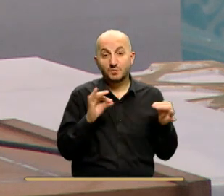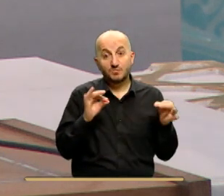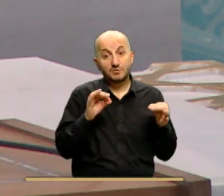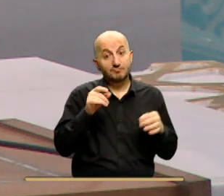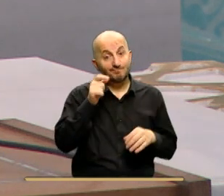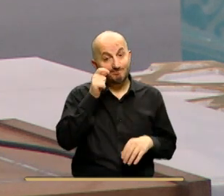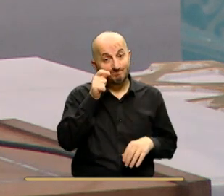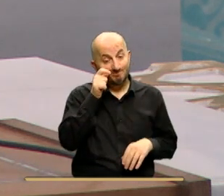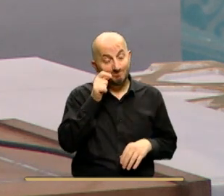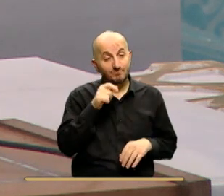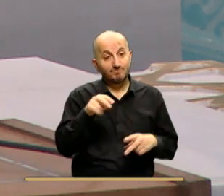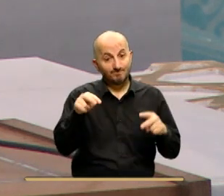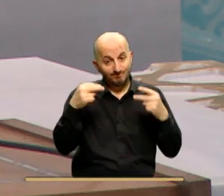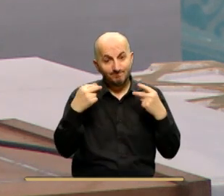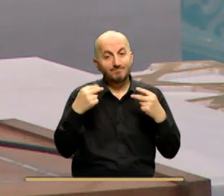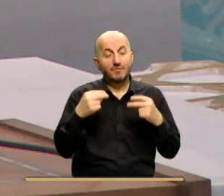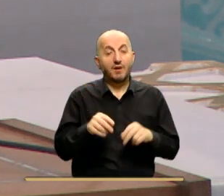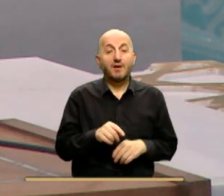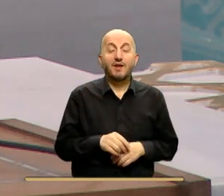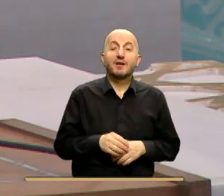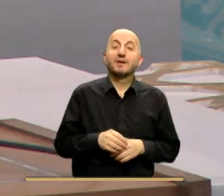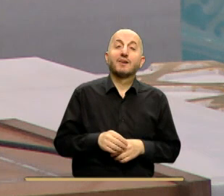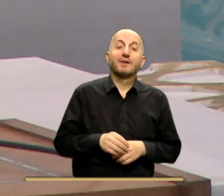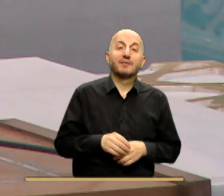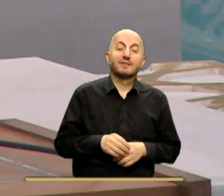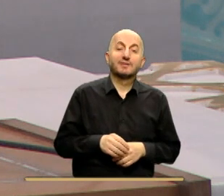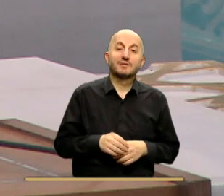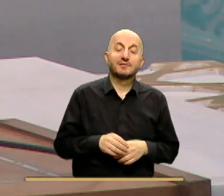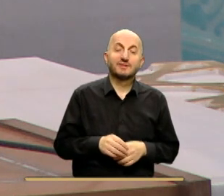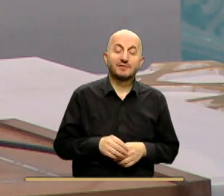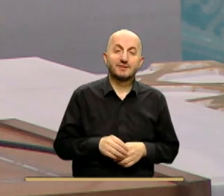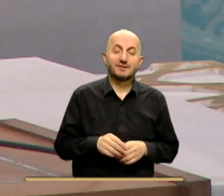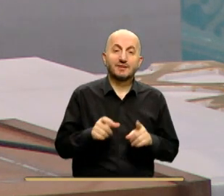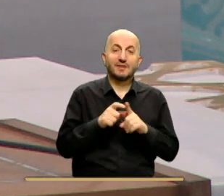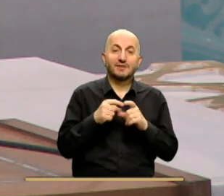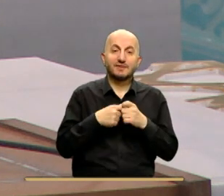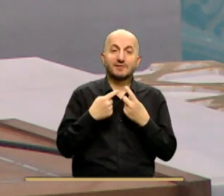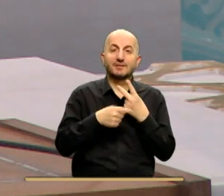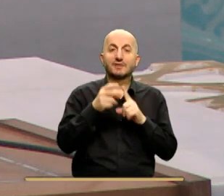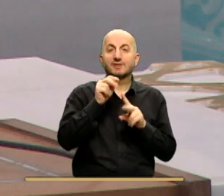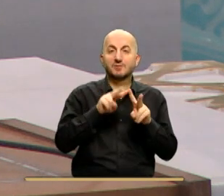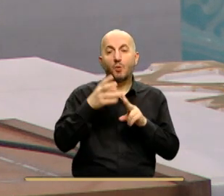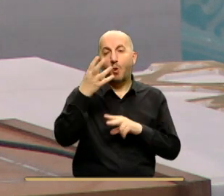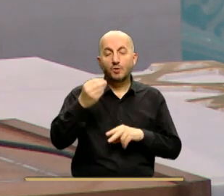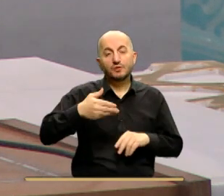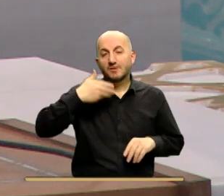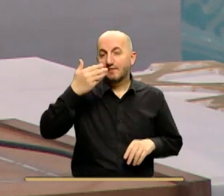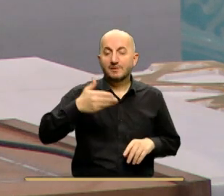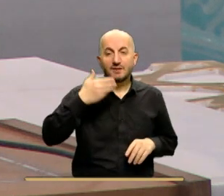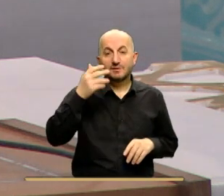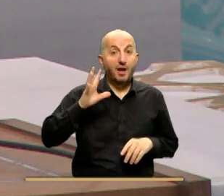çekicidir. Bunu bir deyim olduğunu ifade eden müfessirlerimiz,